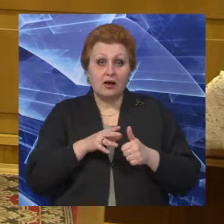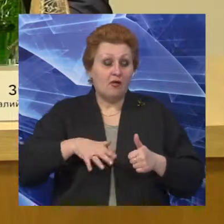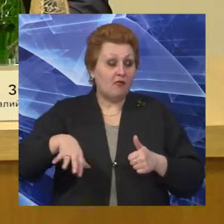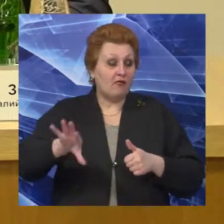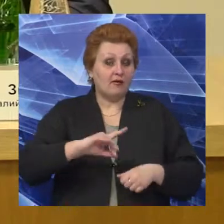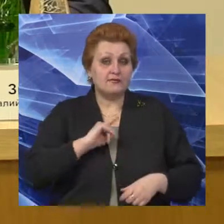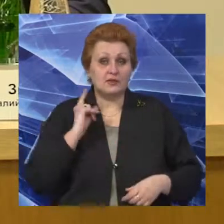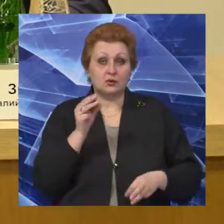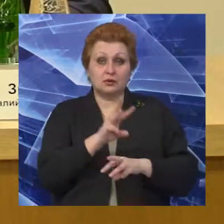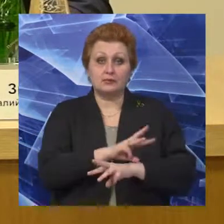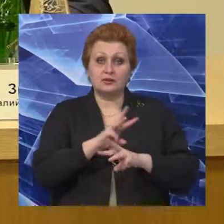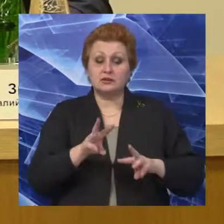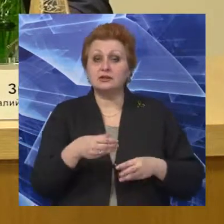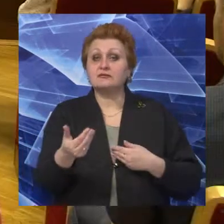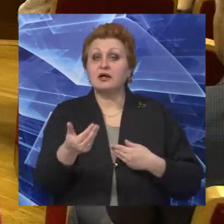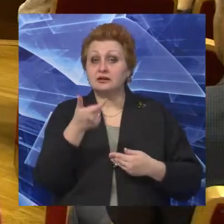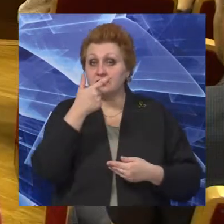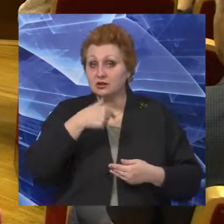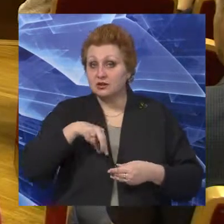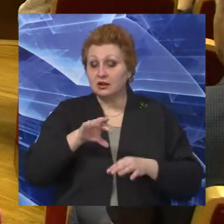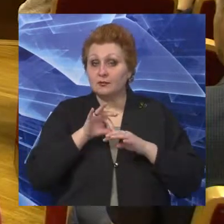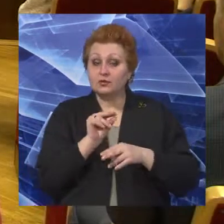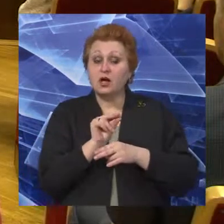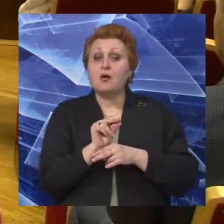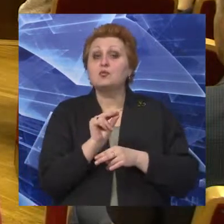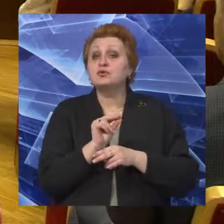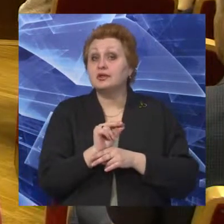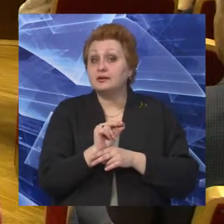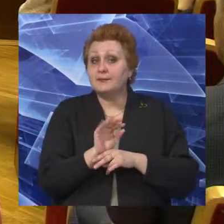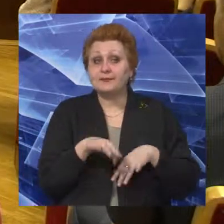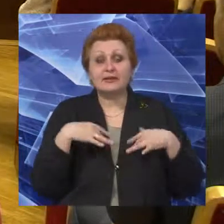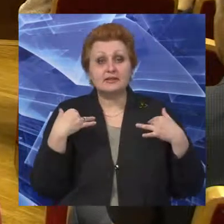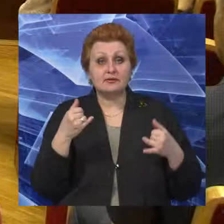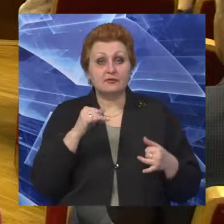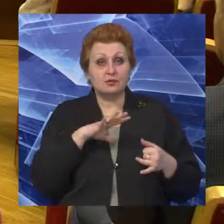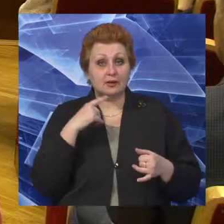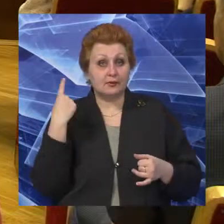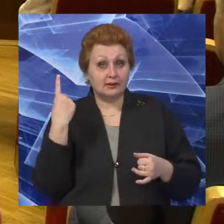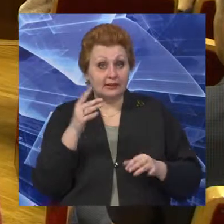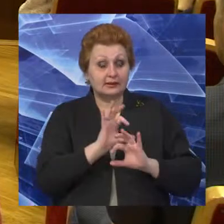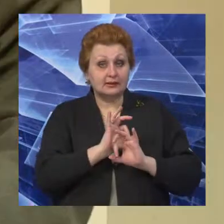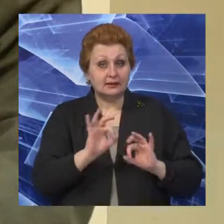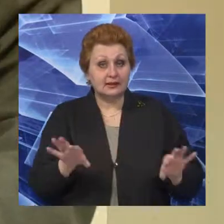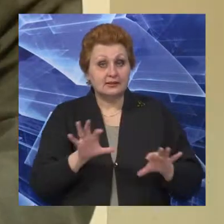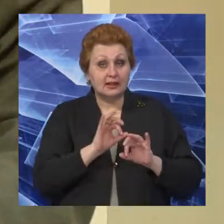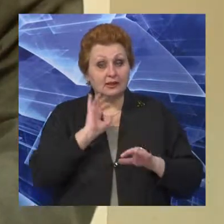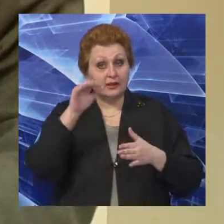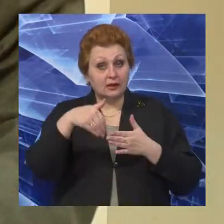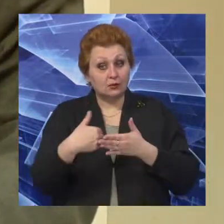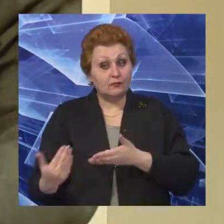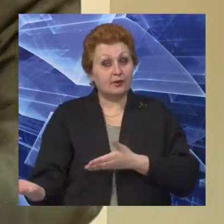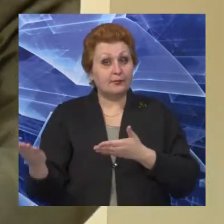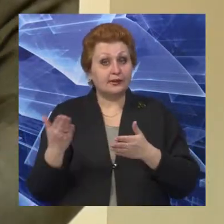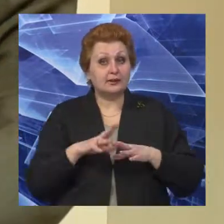называется, во всеоружии, Министерство имущественных отношений края проводит обучающие семинары. Сегодня прошел один из них. Рассказать о грядущих